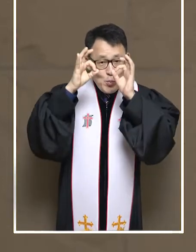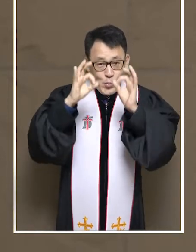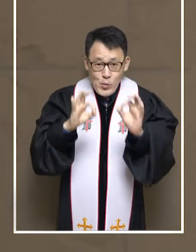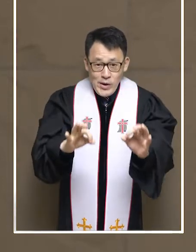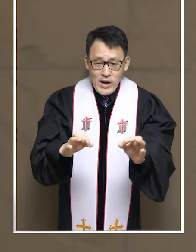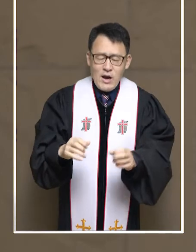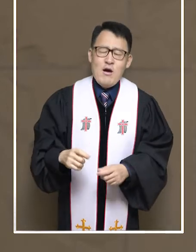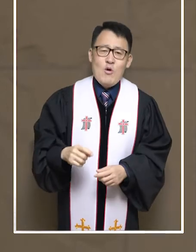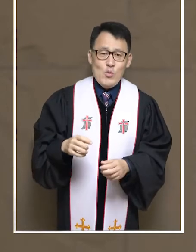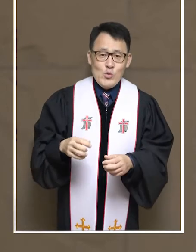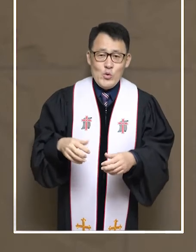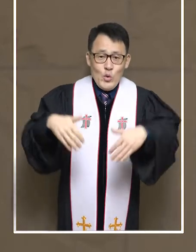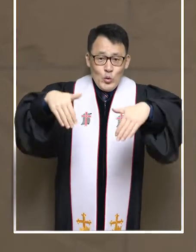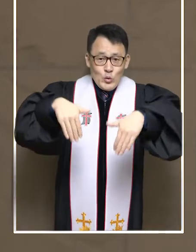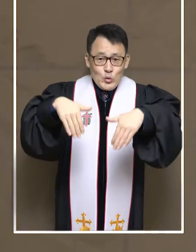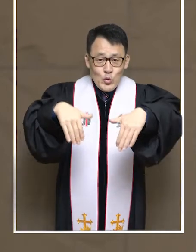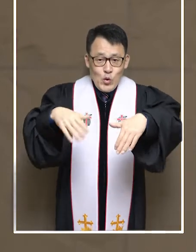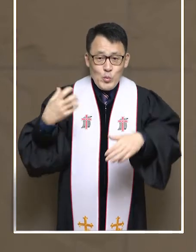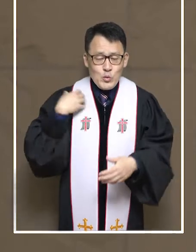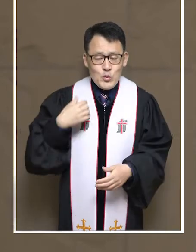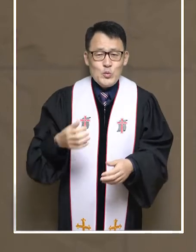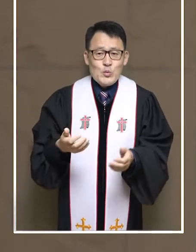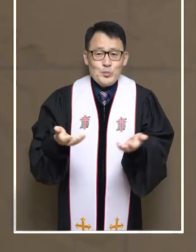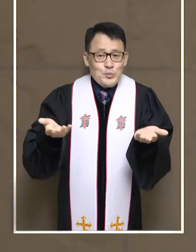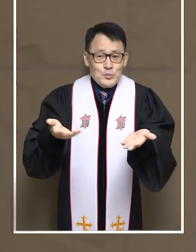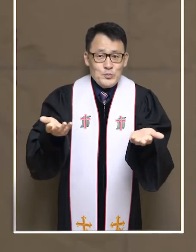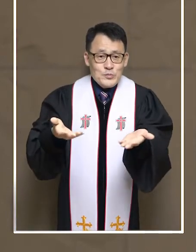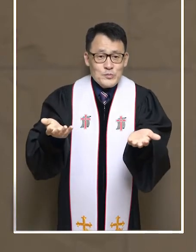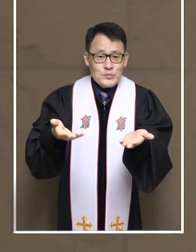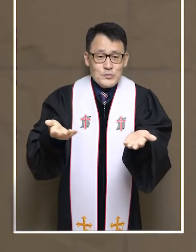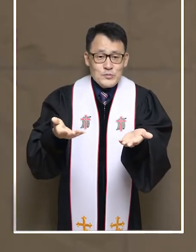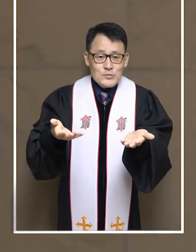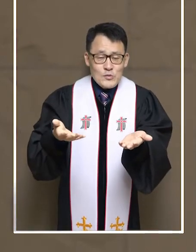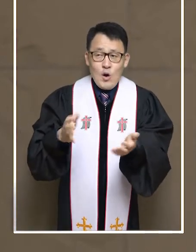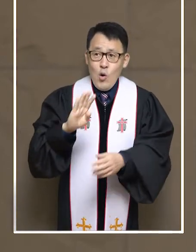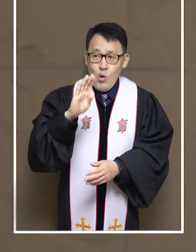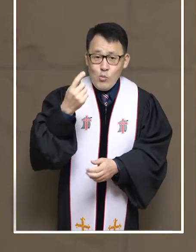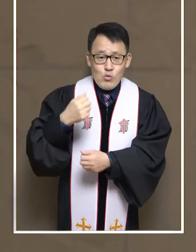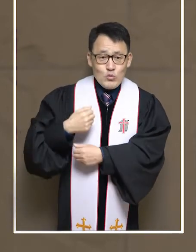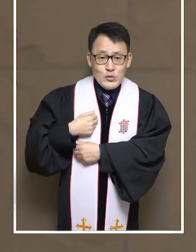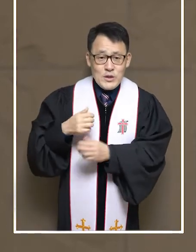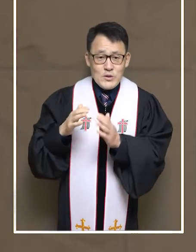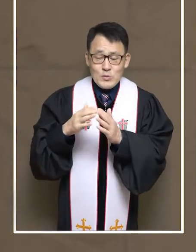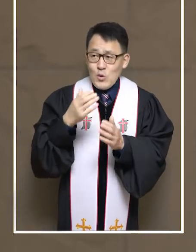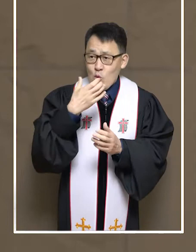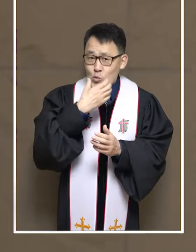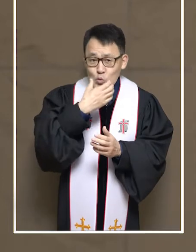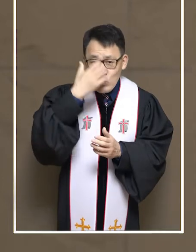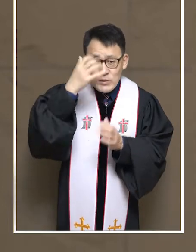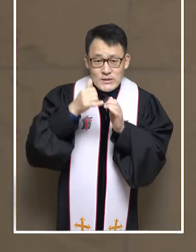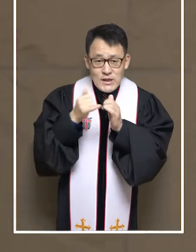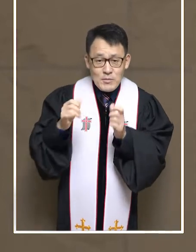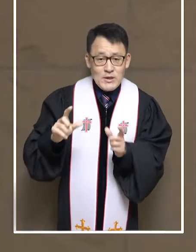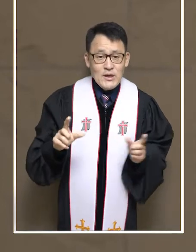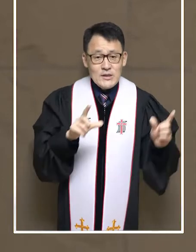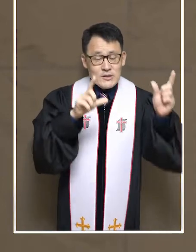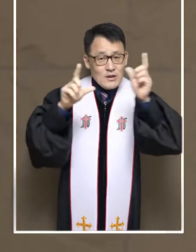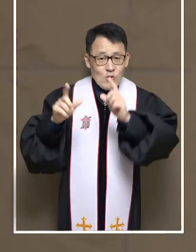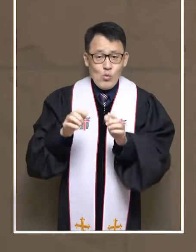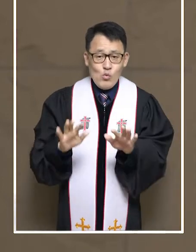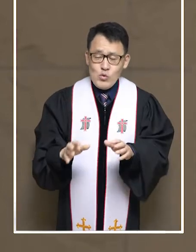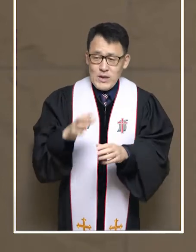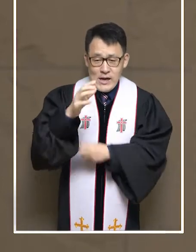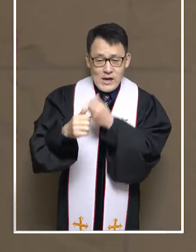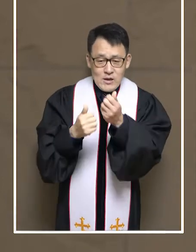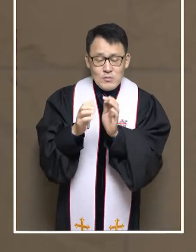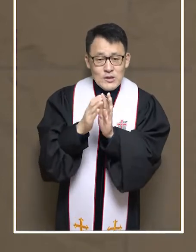보디발의 집에 도착을 하니까 그는 노예의 신분으로 전락을 해 있는 거 아닙니까? 보디발이